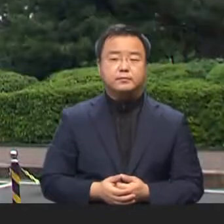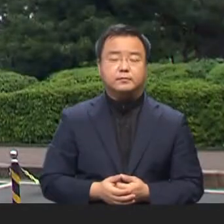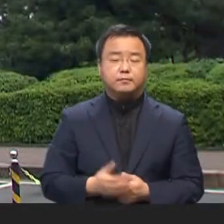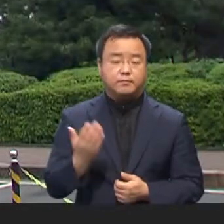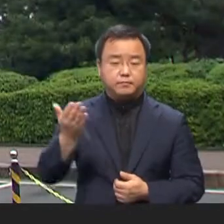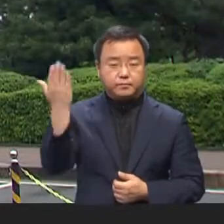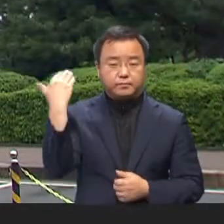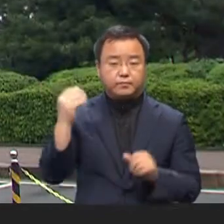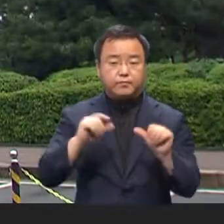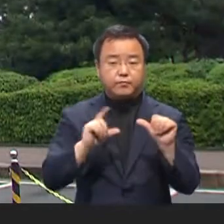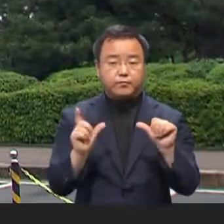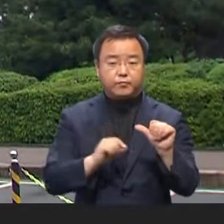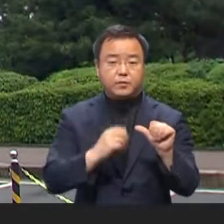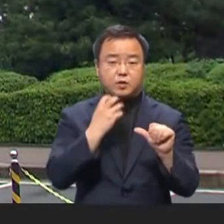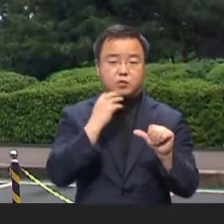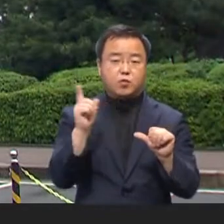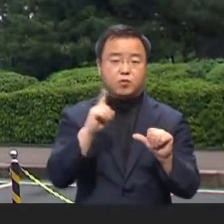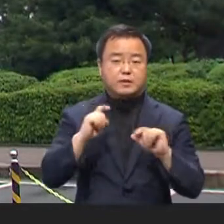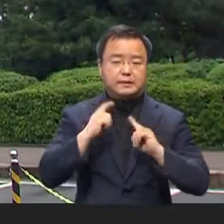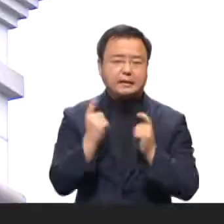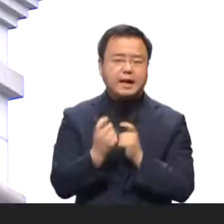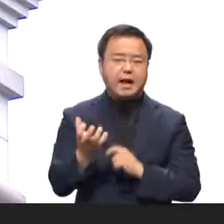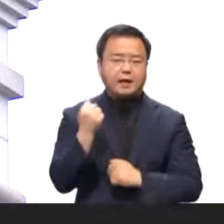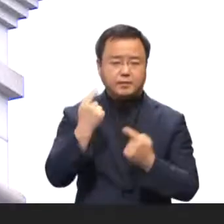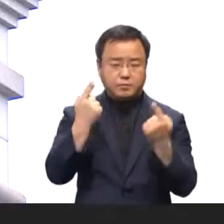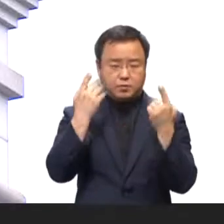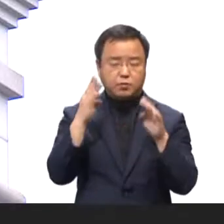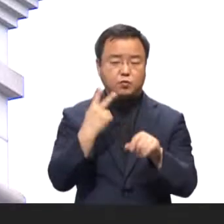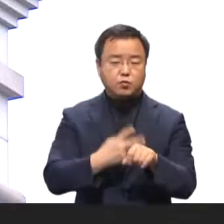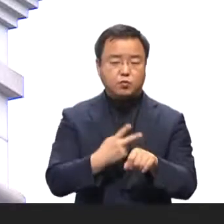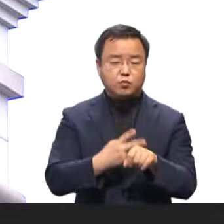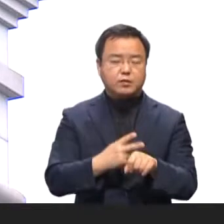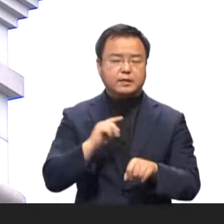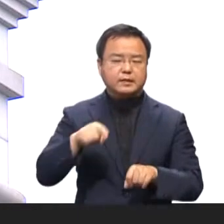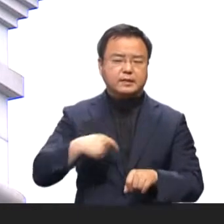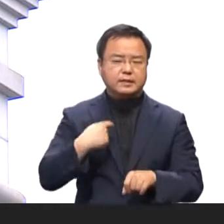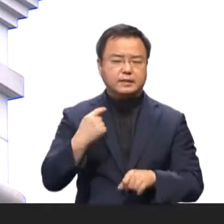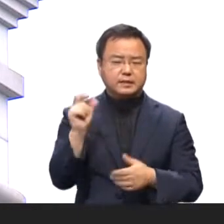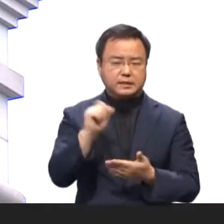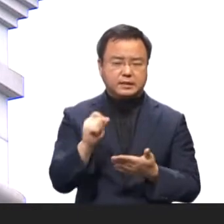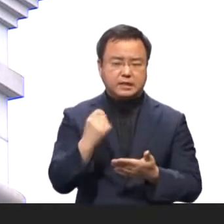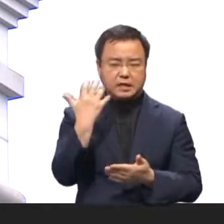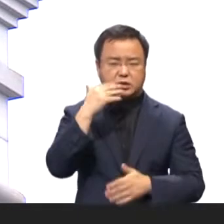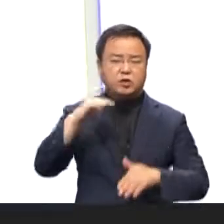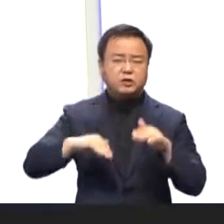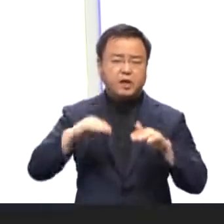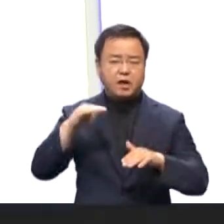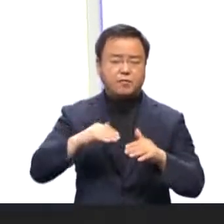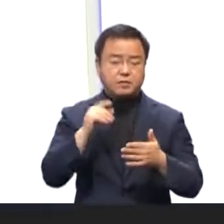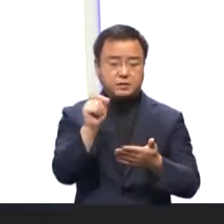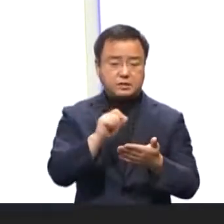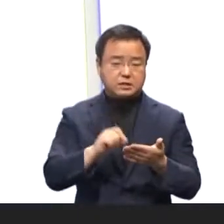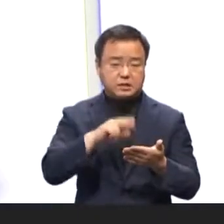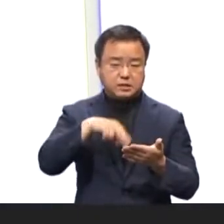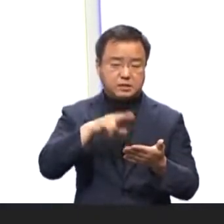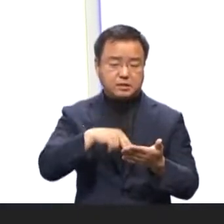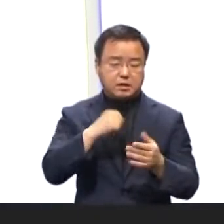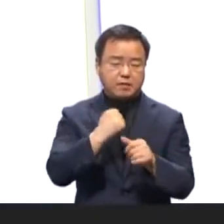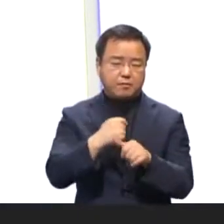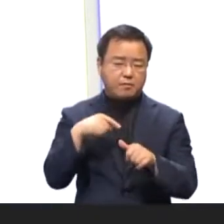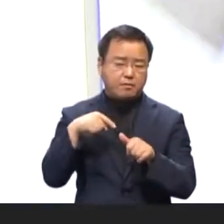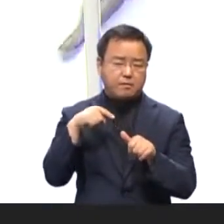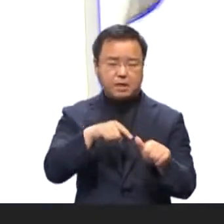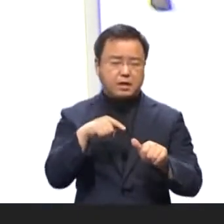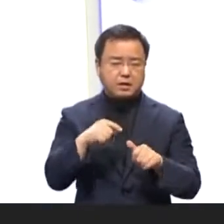지난 5월 서울의 한 사립대 교수는 학생들에게 자신이 쓴 성차별적인 그를 1 도록 했다가 학내 성평등 센터 에